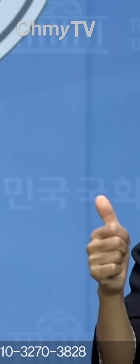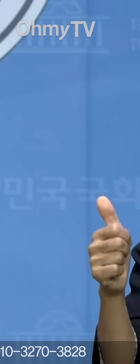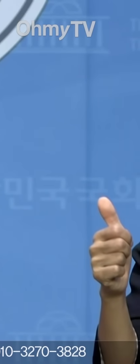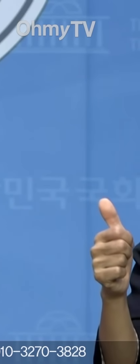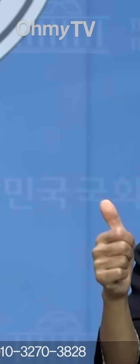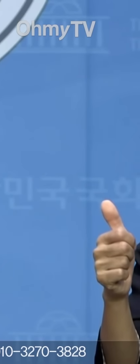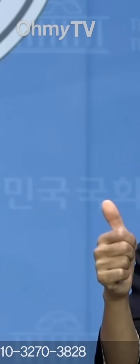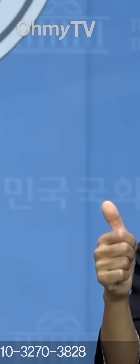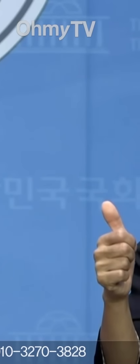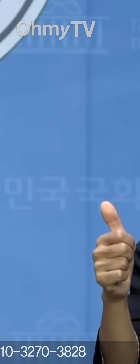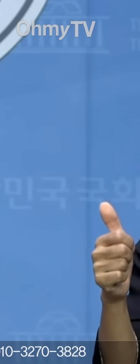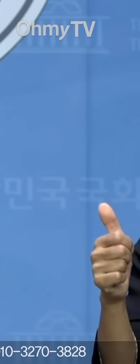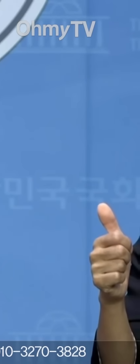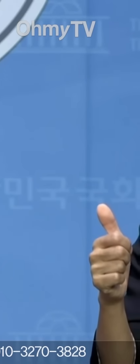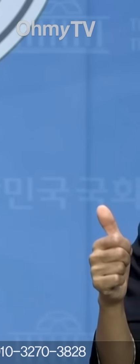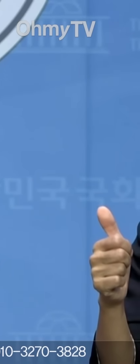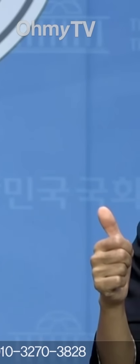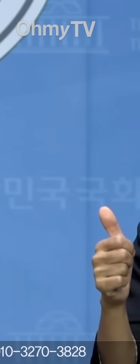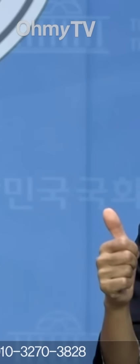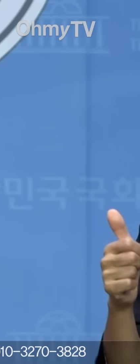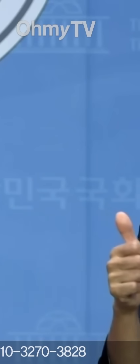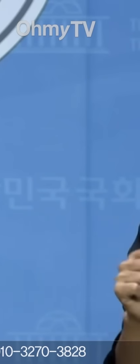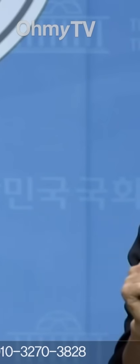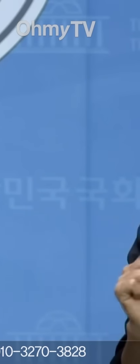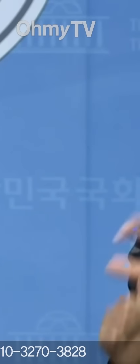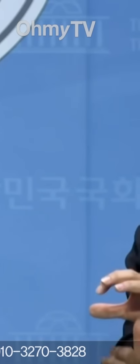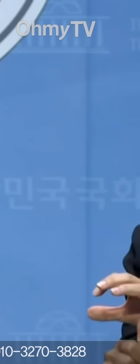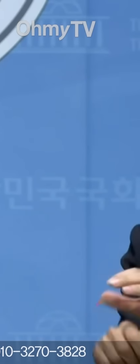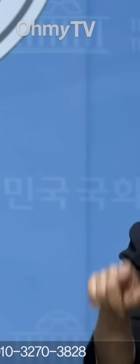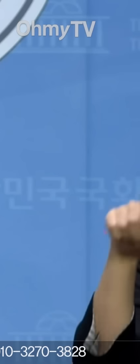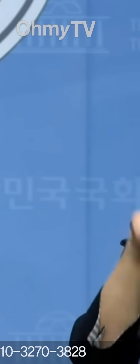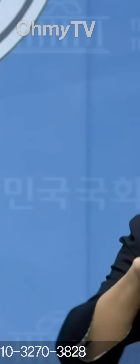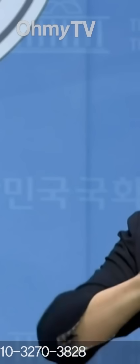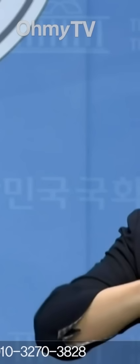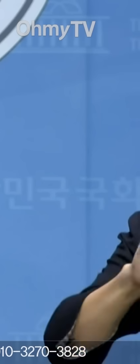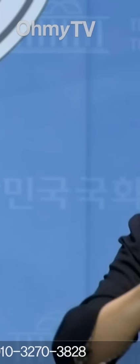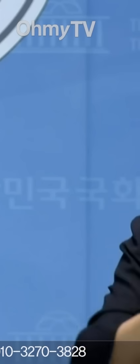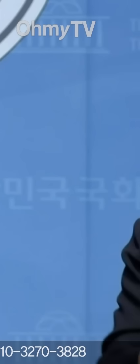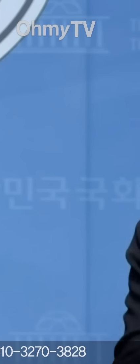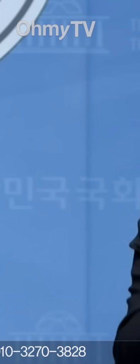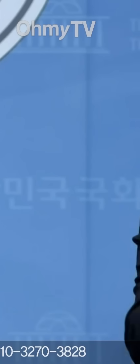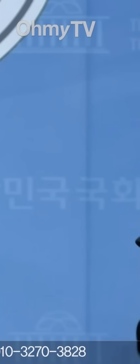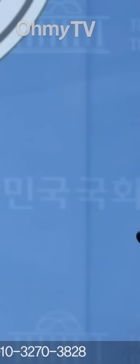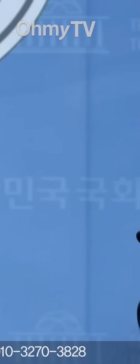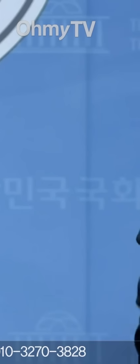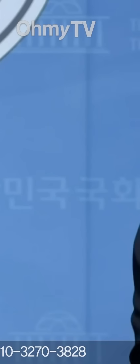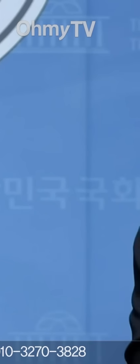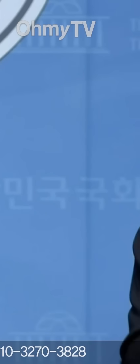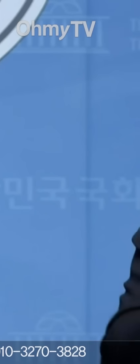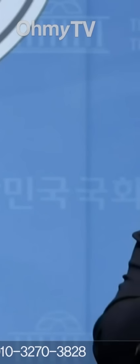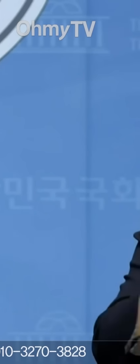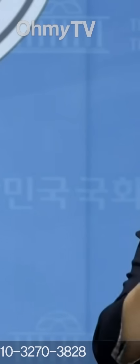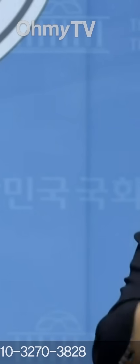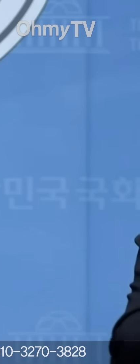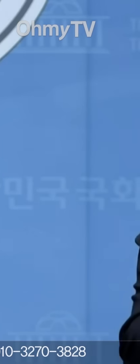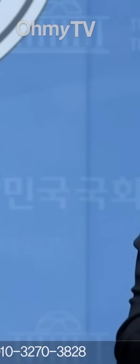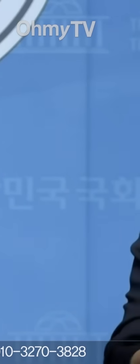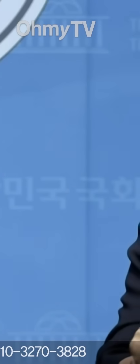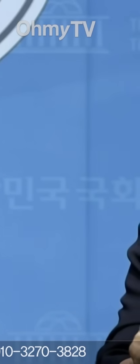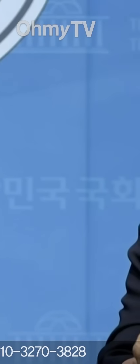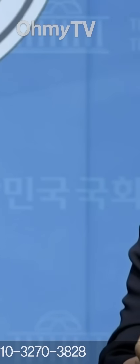수사로 재판으로 묶어두려 함으로써 정치에 관여하고 정치를 탄압하는 행위 더